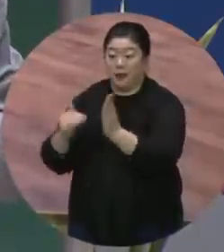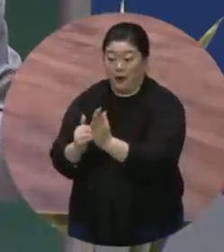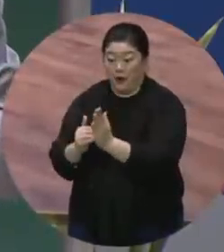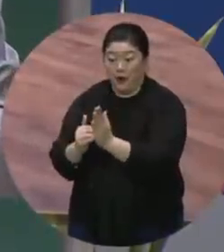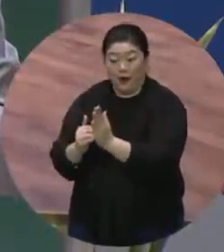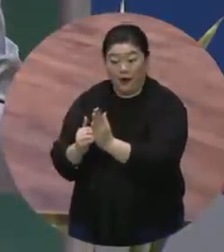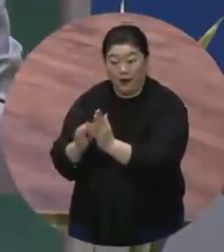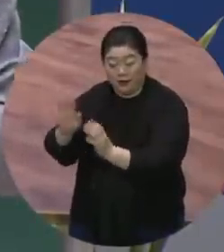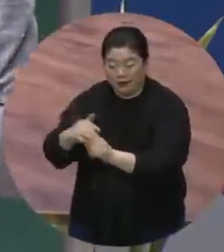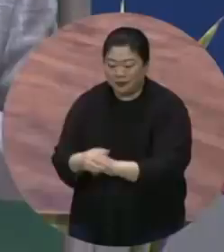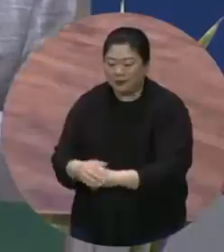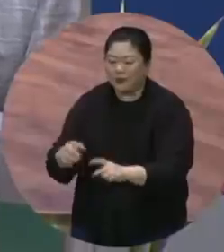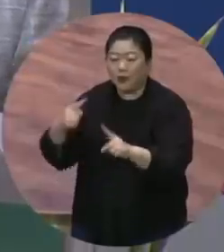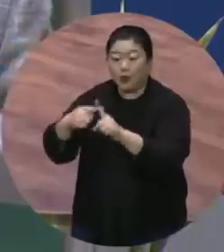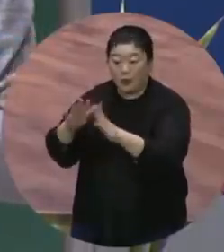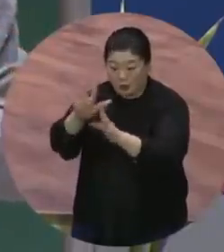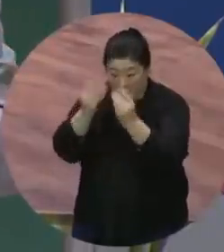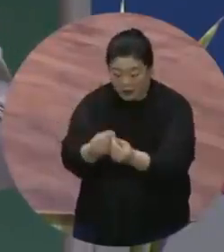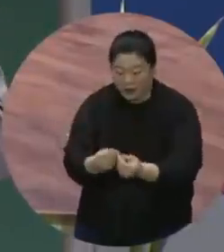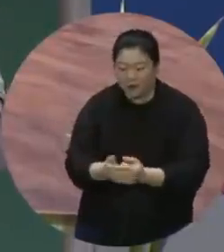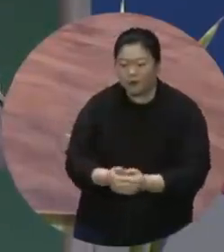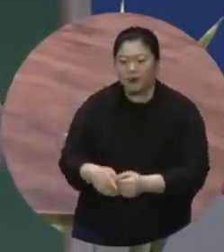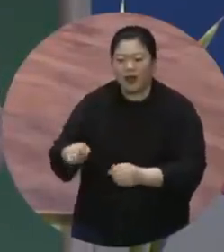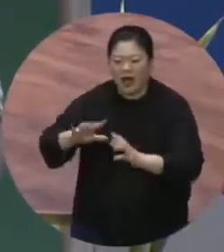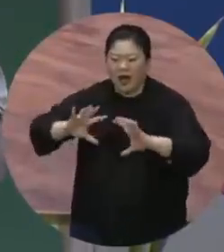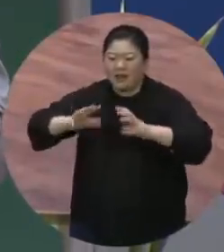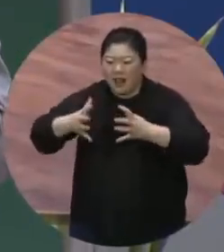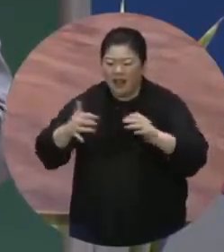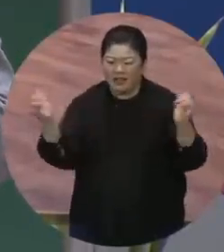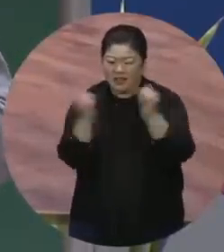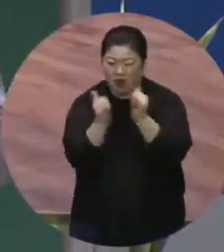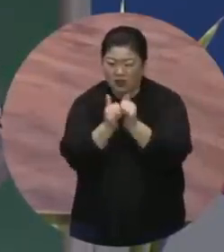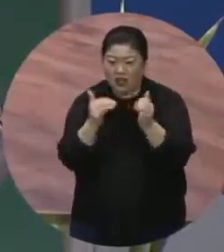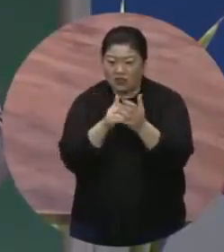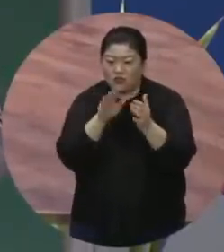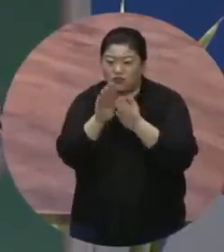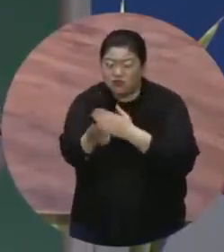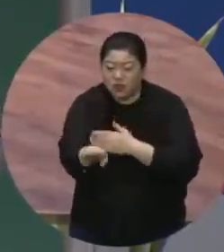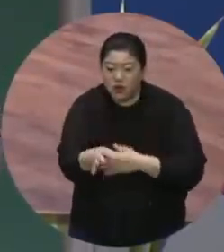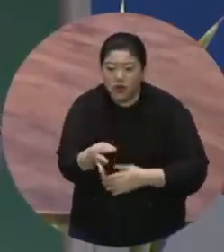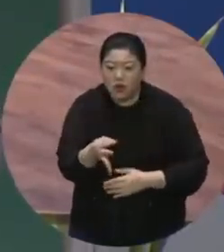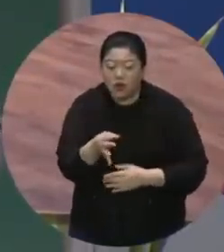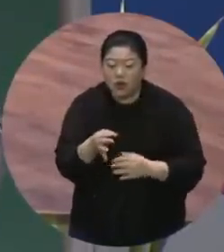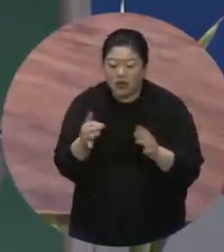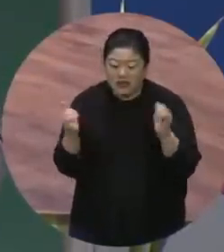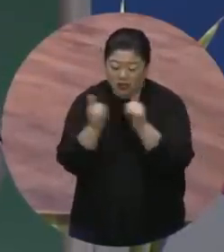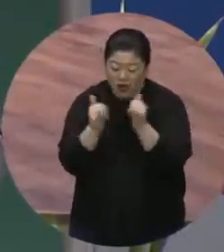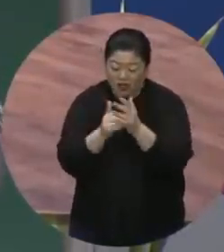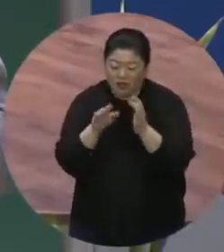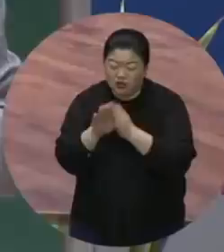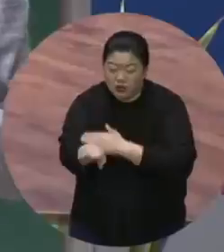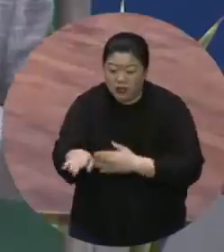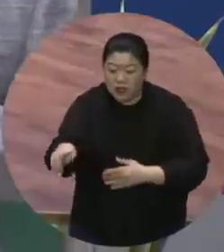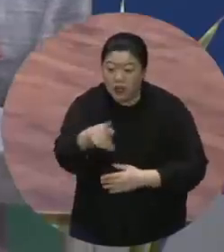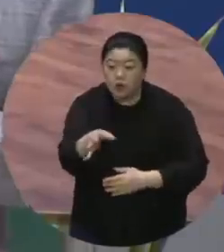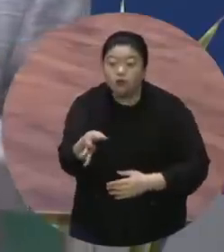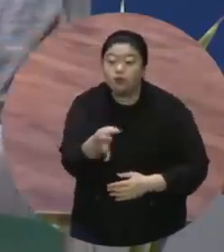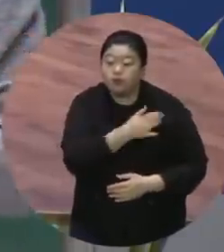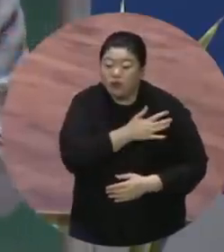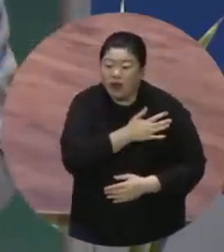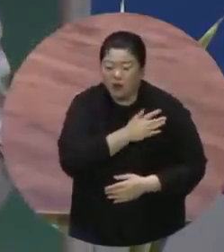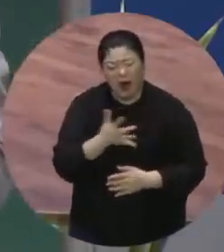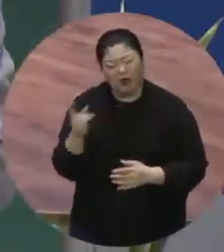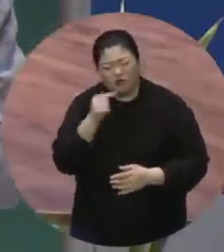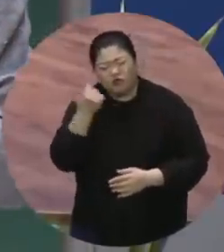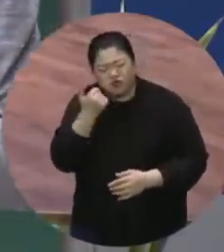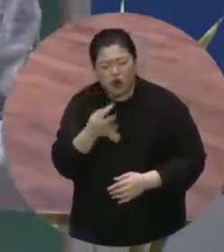이야, 아니, 뭐, 그렇게, 이제, 나라 무왕대신이 부자도 있을 거 아니에요. 한 명도, 한